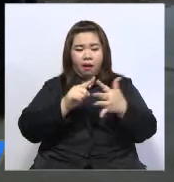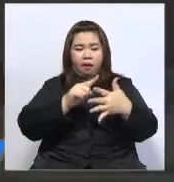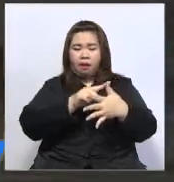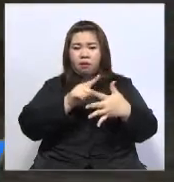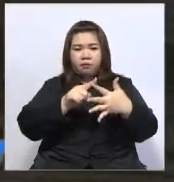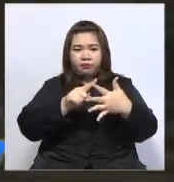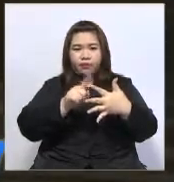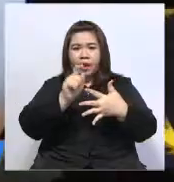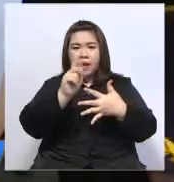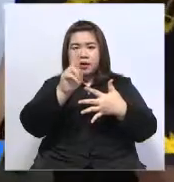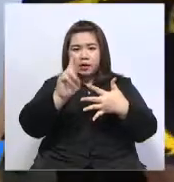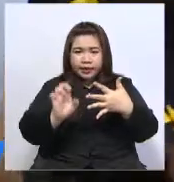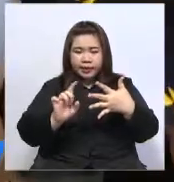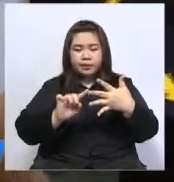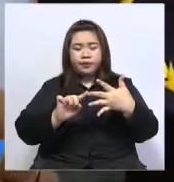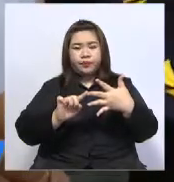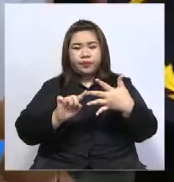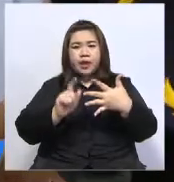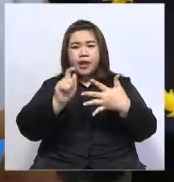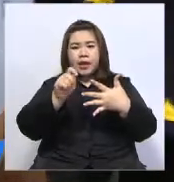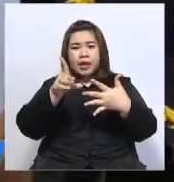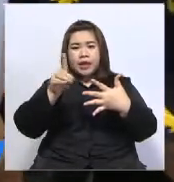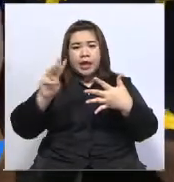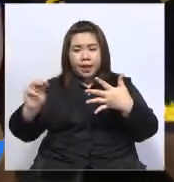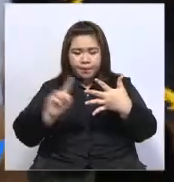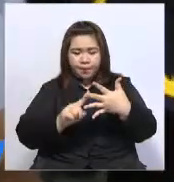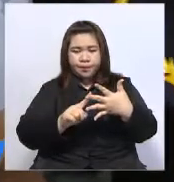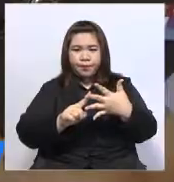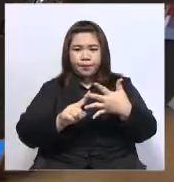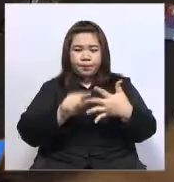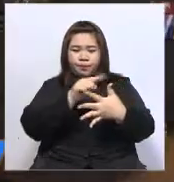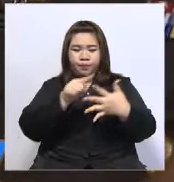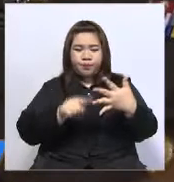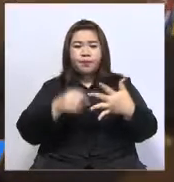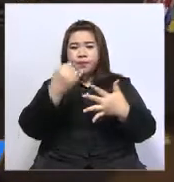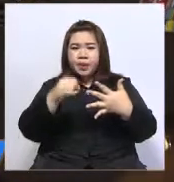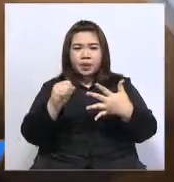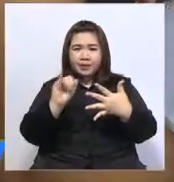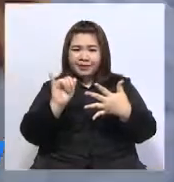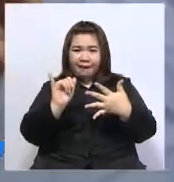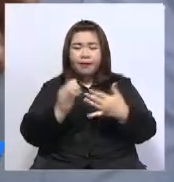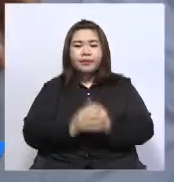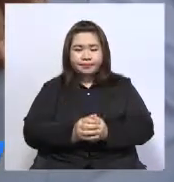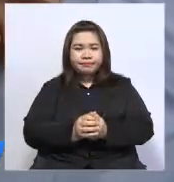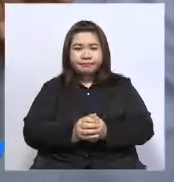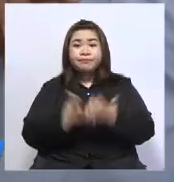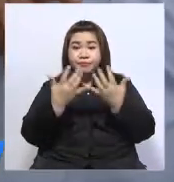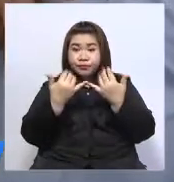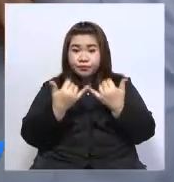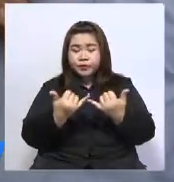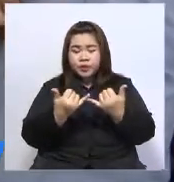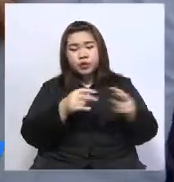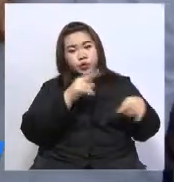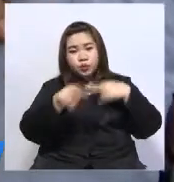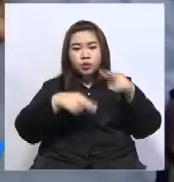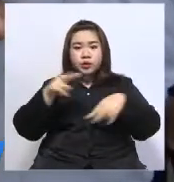and Livestock แล้วก็บริษัทADM Agro นะครับก็ไม่พบความผิดปกติแต่อย่างใดครับสำหรับการลงพื้นที่ต